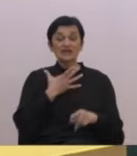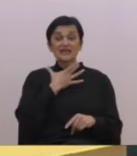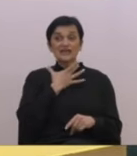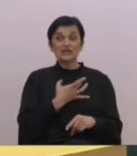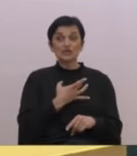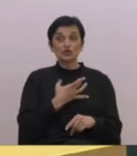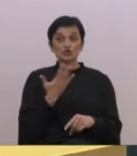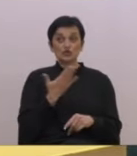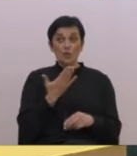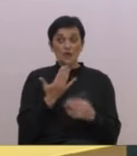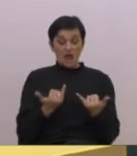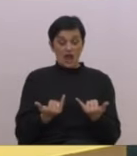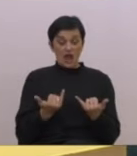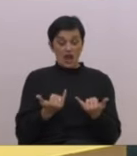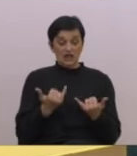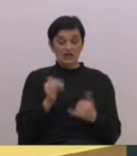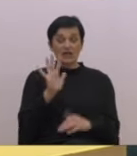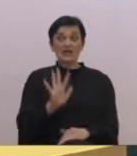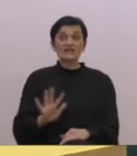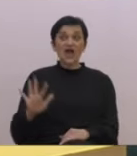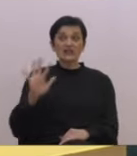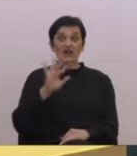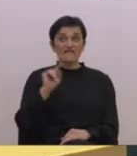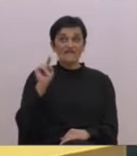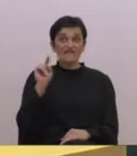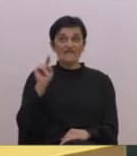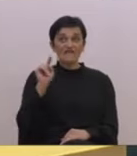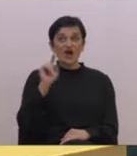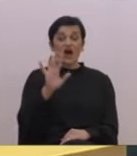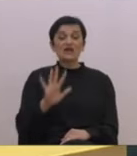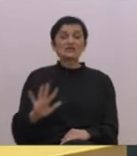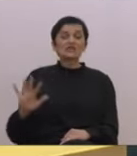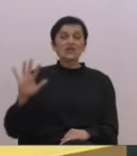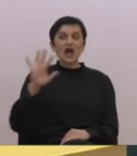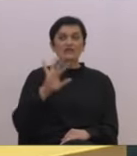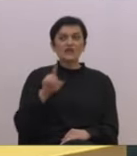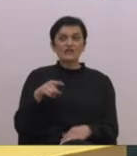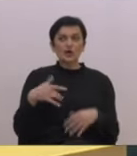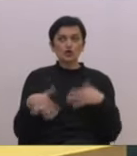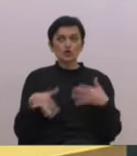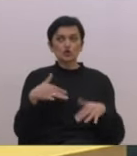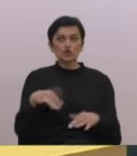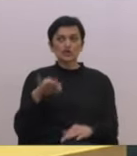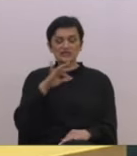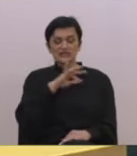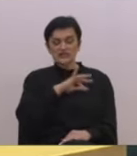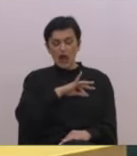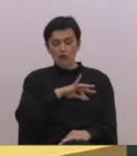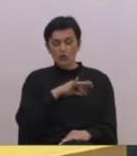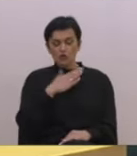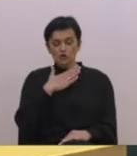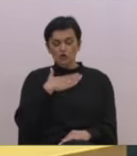სამწუხაროდ, რომელიც ეხლა ზუსტად დასავლეთშია და დასავლეთის აი ამ სისუსტით სარგებლობს